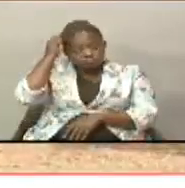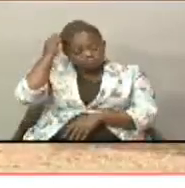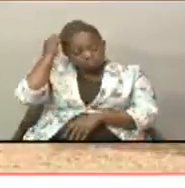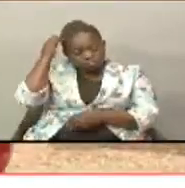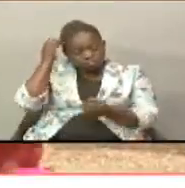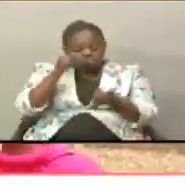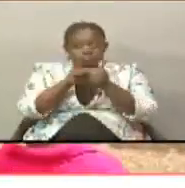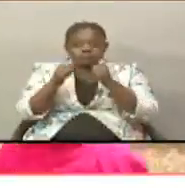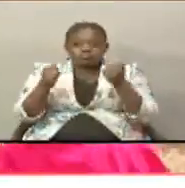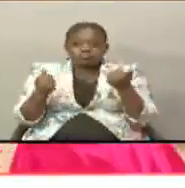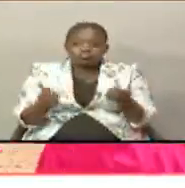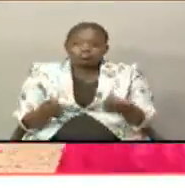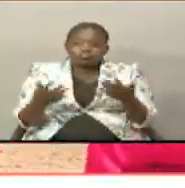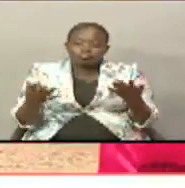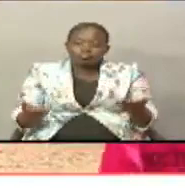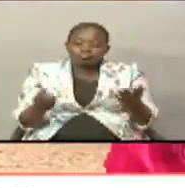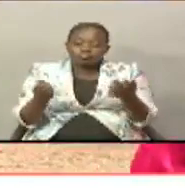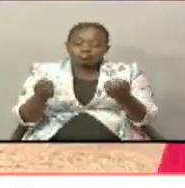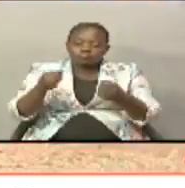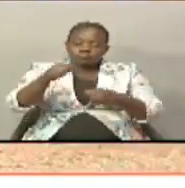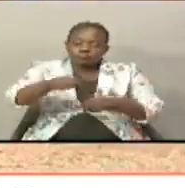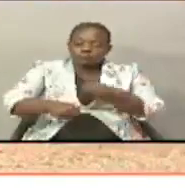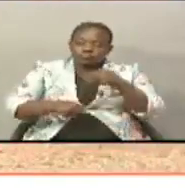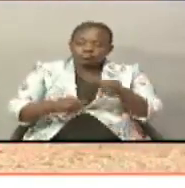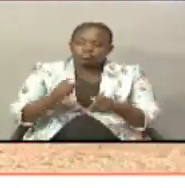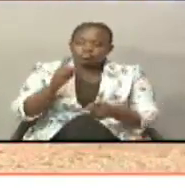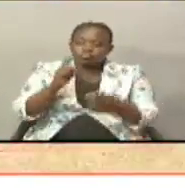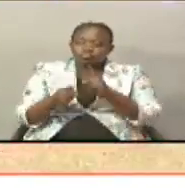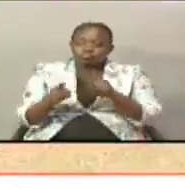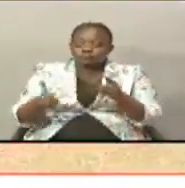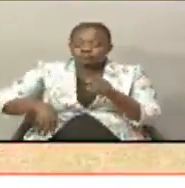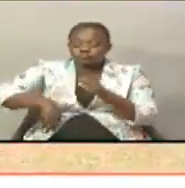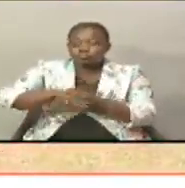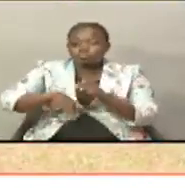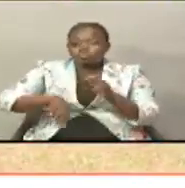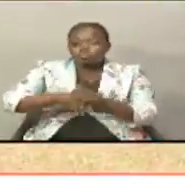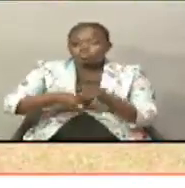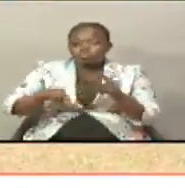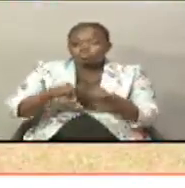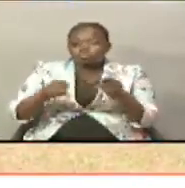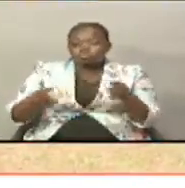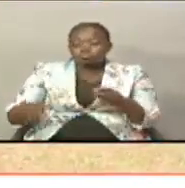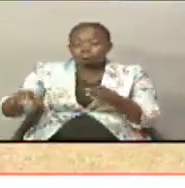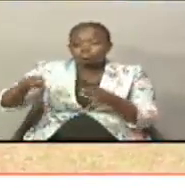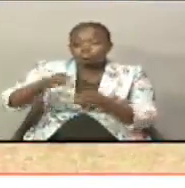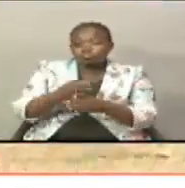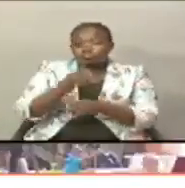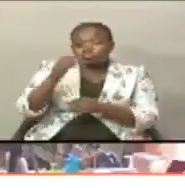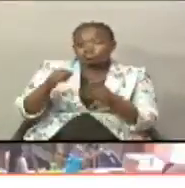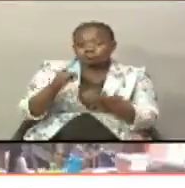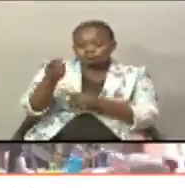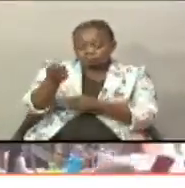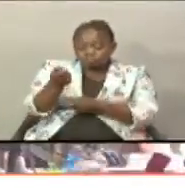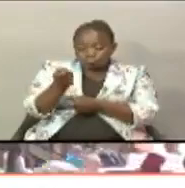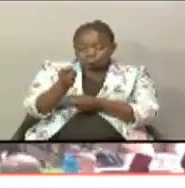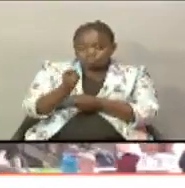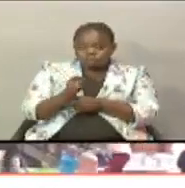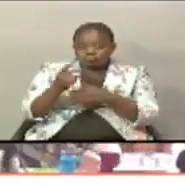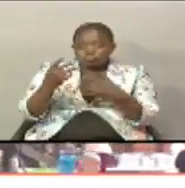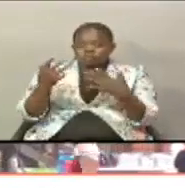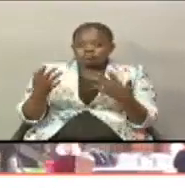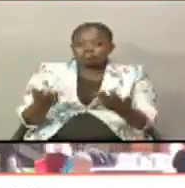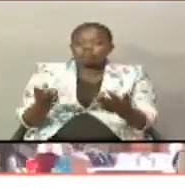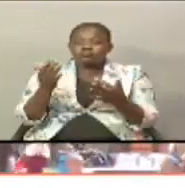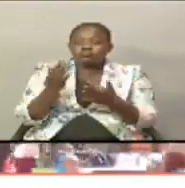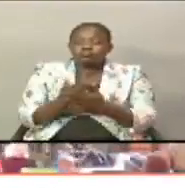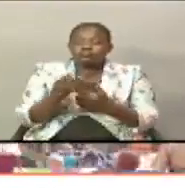Bavuganyizza mu Mizannyo okuli okuvuga obugaali, emisindo okusamba akapiira, okujjuza obucupa n'okusika omugwa nga guno gw'omuzannyo gubadde